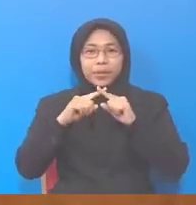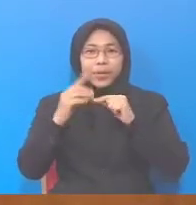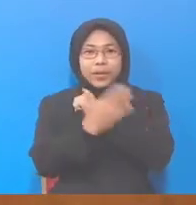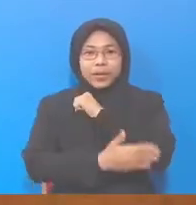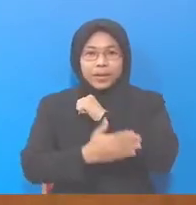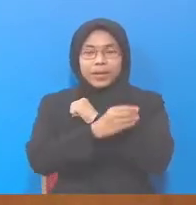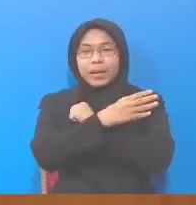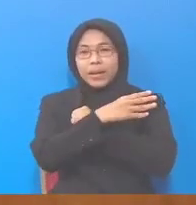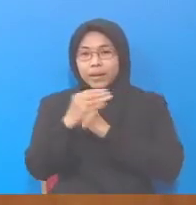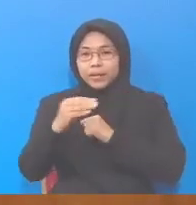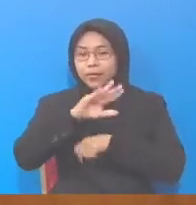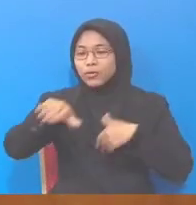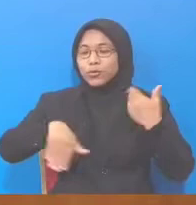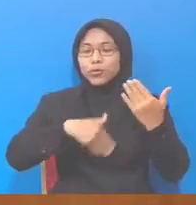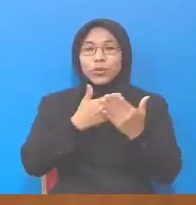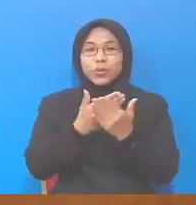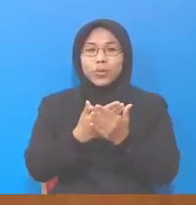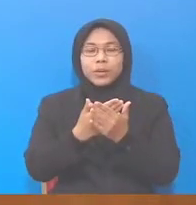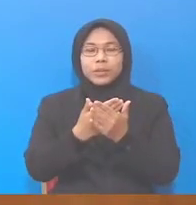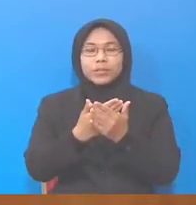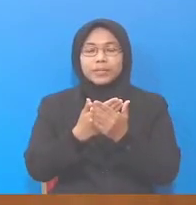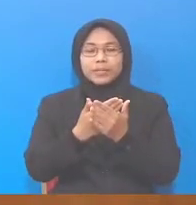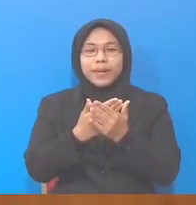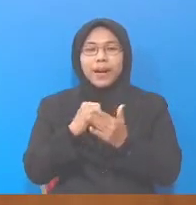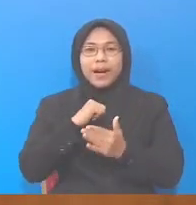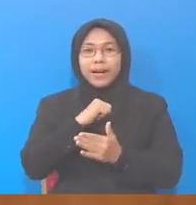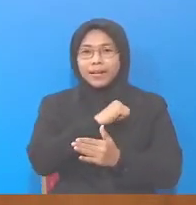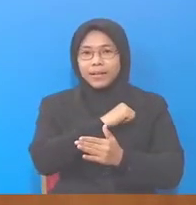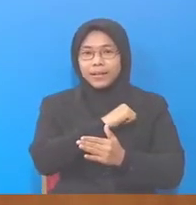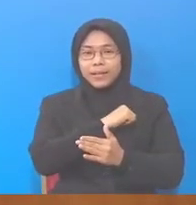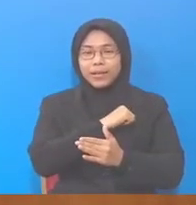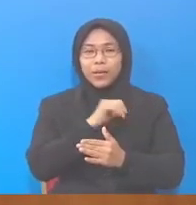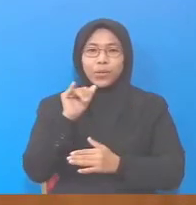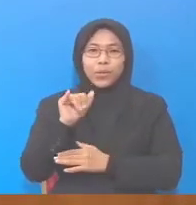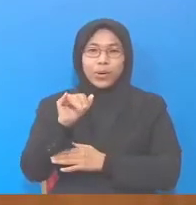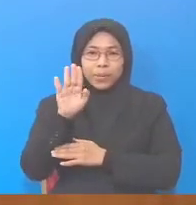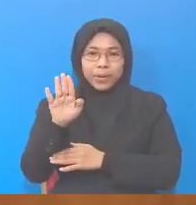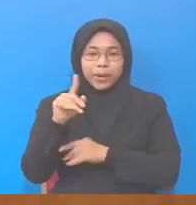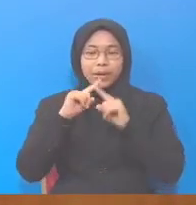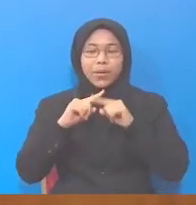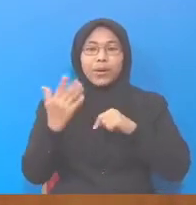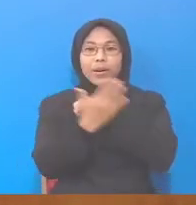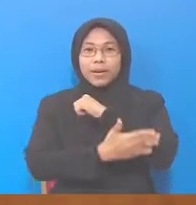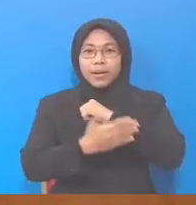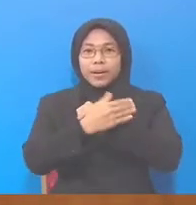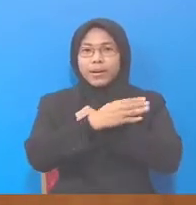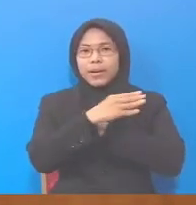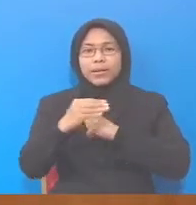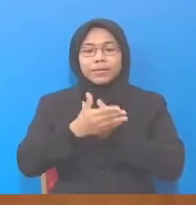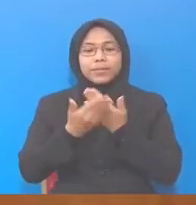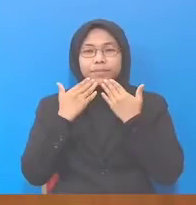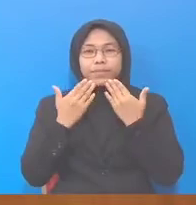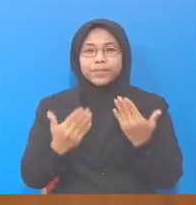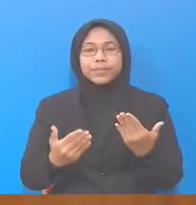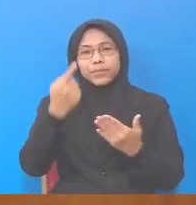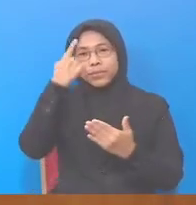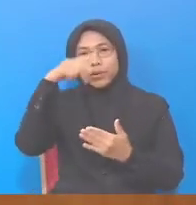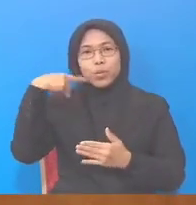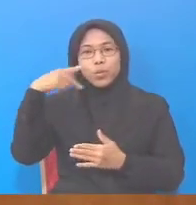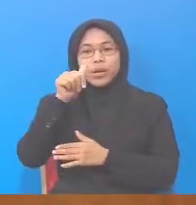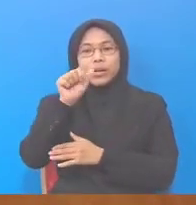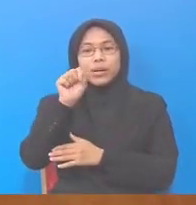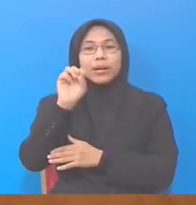negara dan juga semua alis sidang masyarakat yang bohong Mat Ali Dewa negara dan nam Terima kasih juga kepada